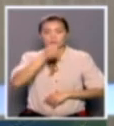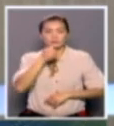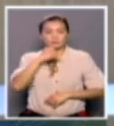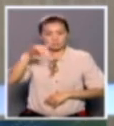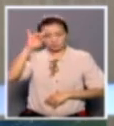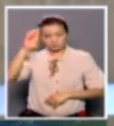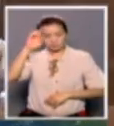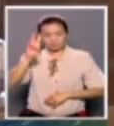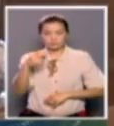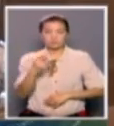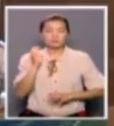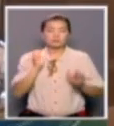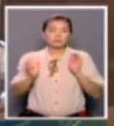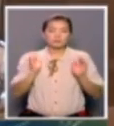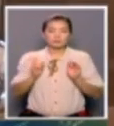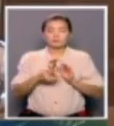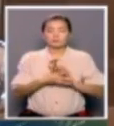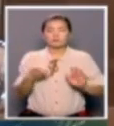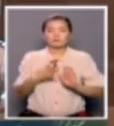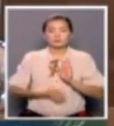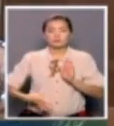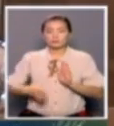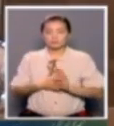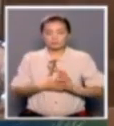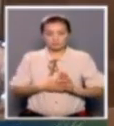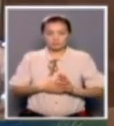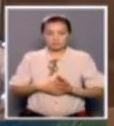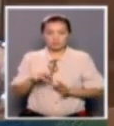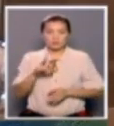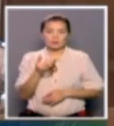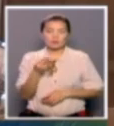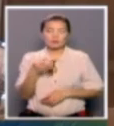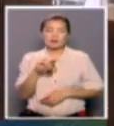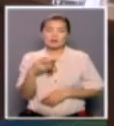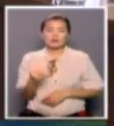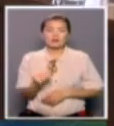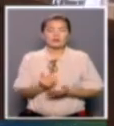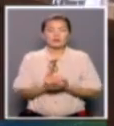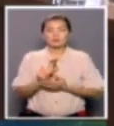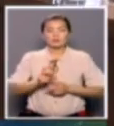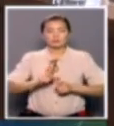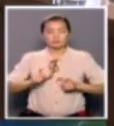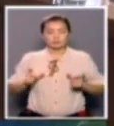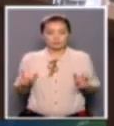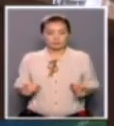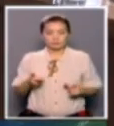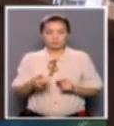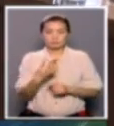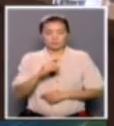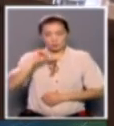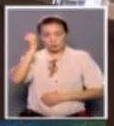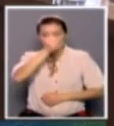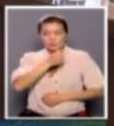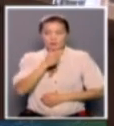Қазақ мемлекеттік ұлттық университетін, 1999 жылы Энрико Маттей атындағы жоғары мектепті, 2004